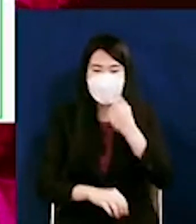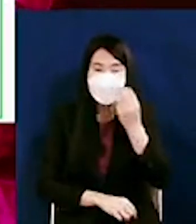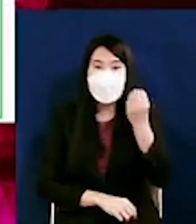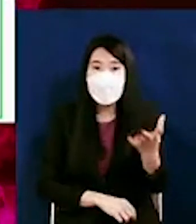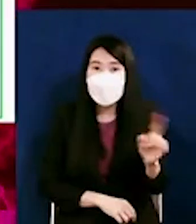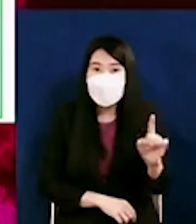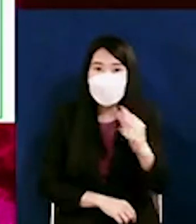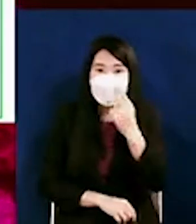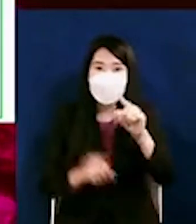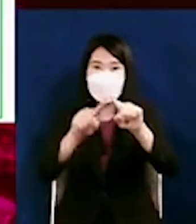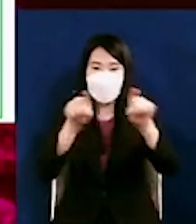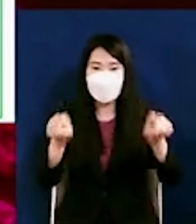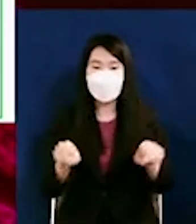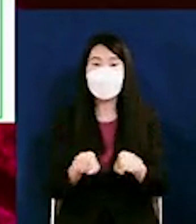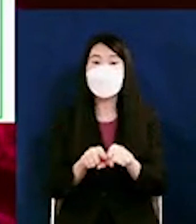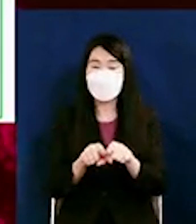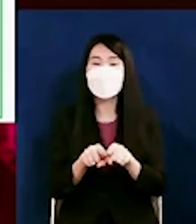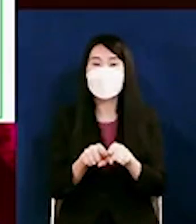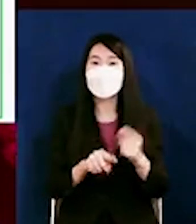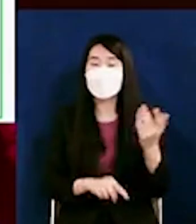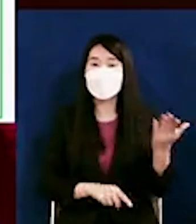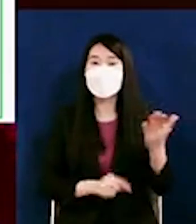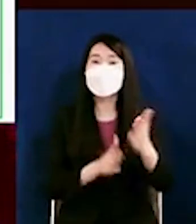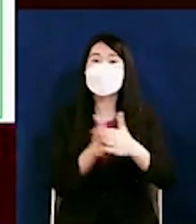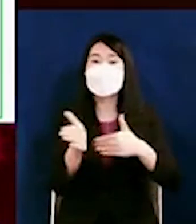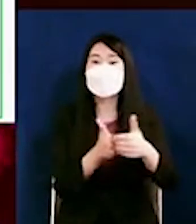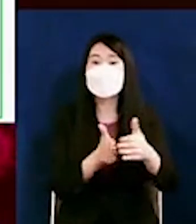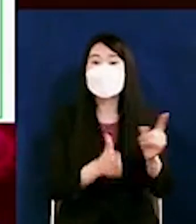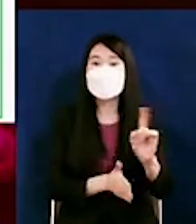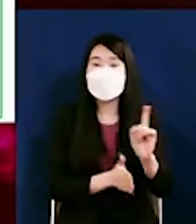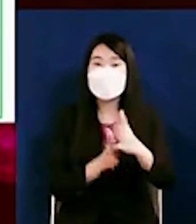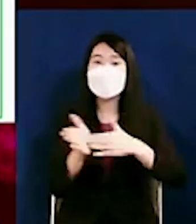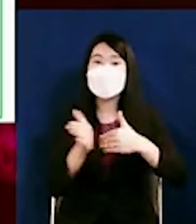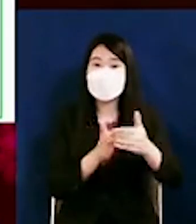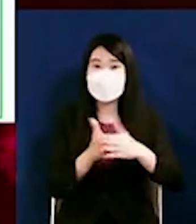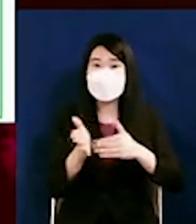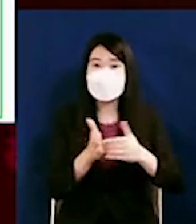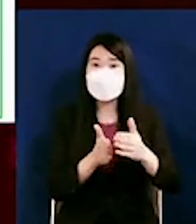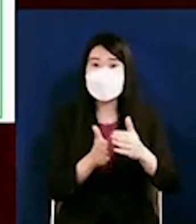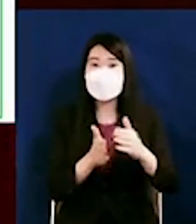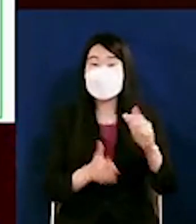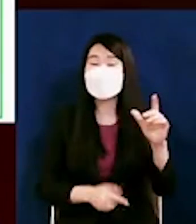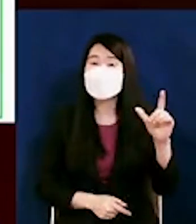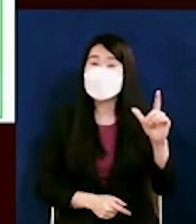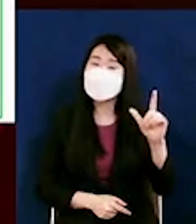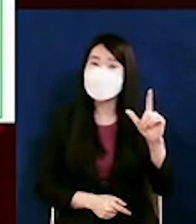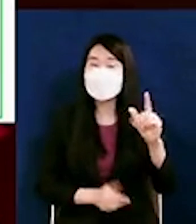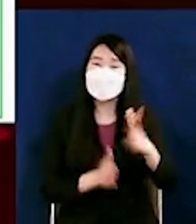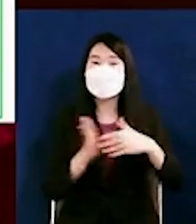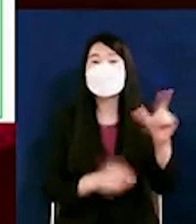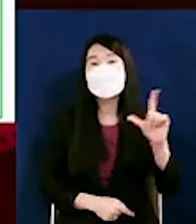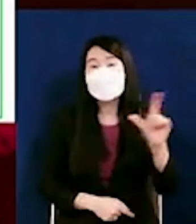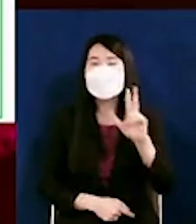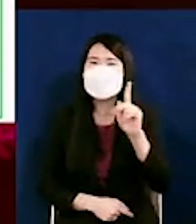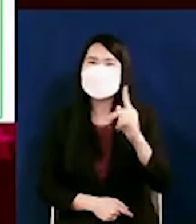มที่อยู่ข้างล่างเนี่ยจะสังเกตว่าสีที่เป็นสีในจอเนี่ยน่าจะเป็นสีเหลืองเขีย